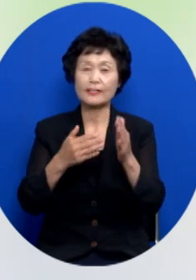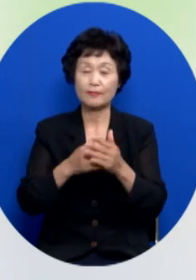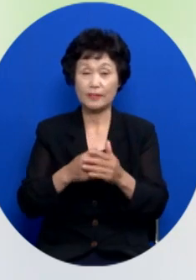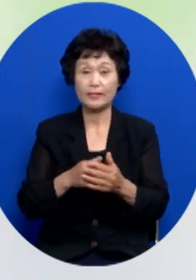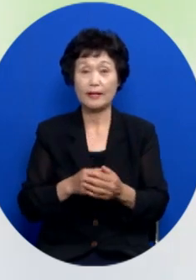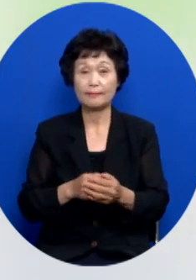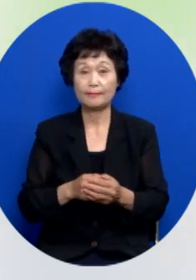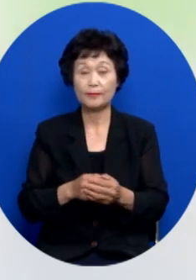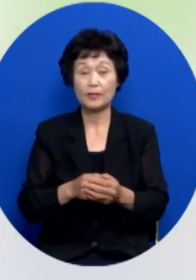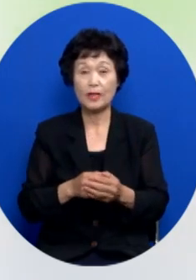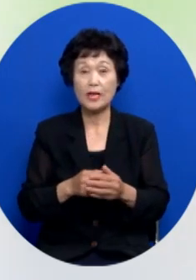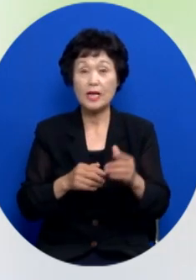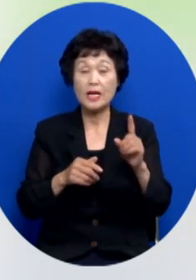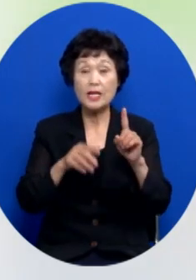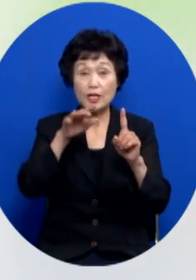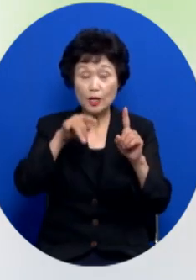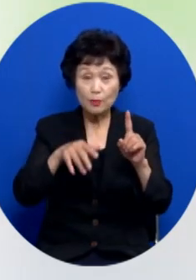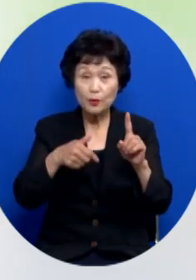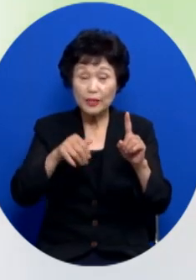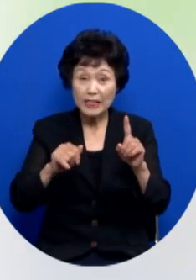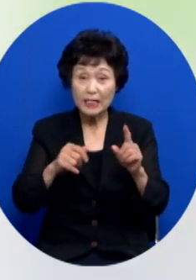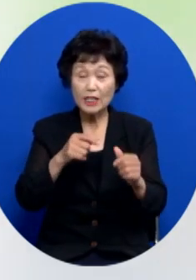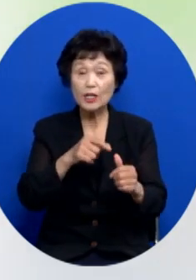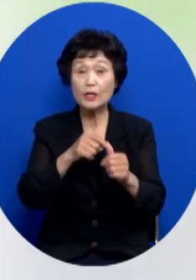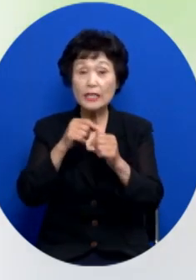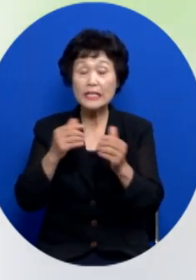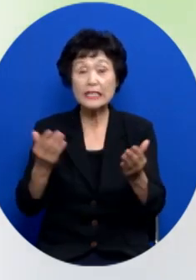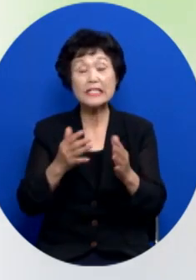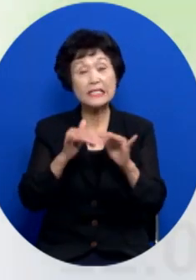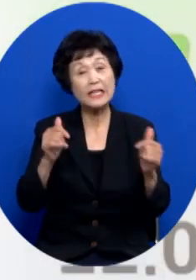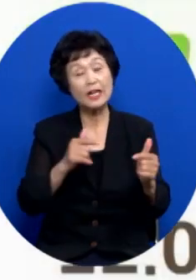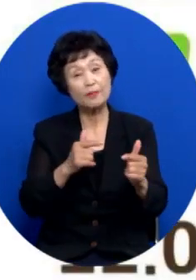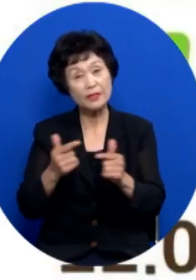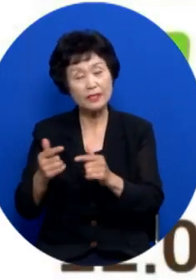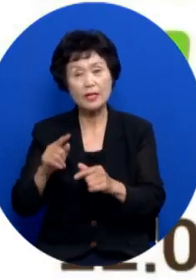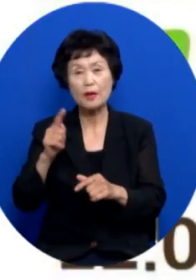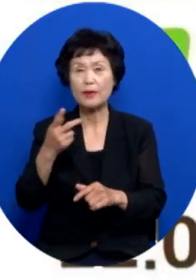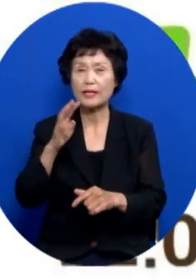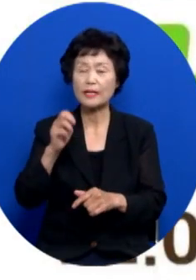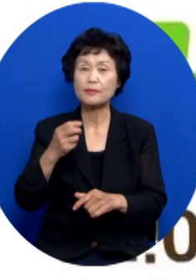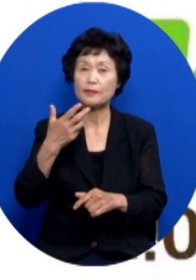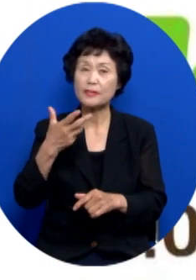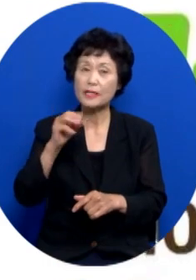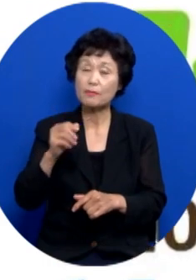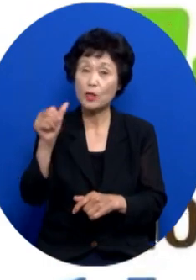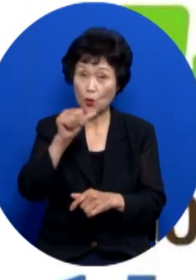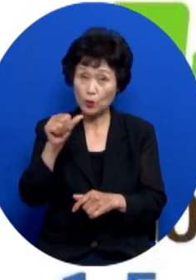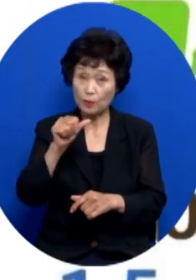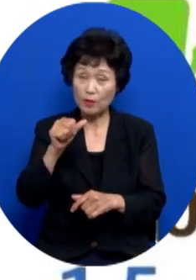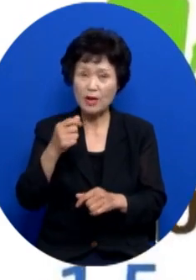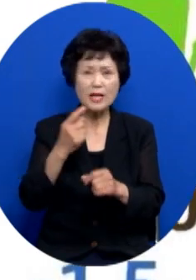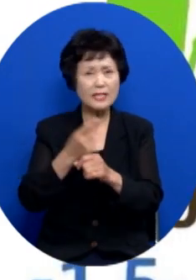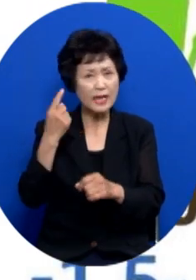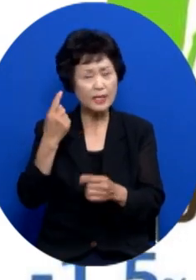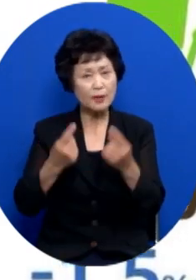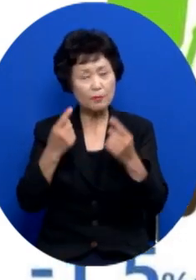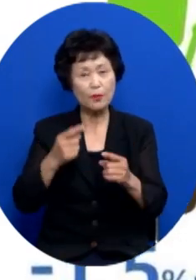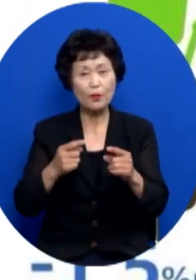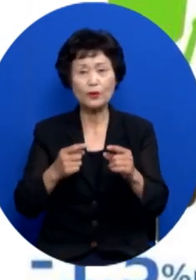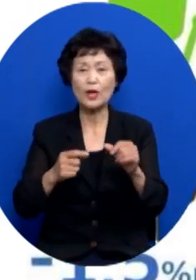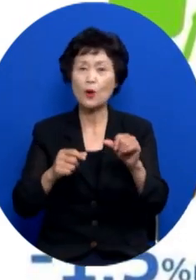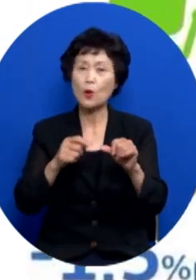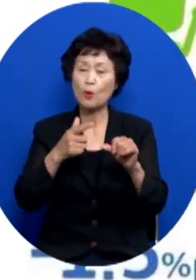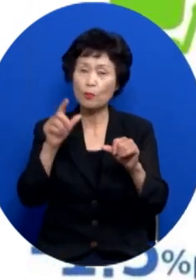고용노동부에 따르면 올 1분기 종사자 1인 이상 사업체 구인 인원은 137만 5천 명으로 지난해보다 5%